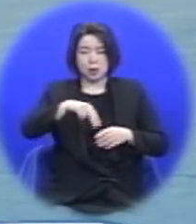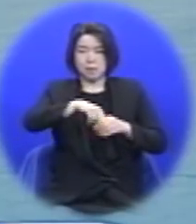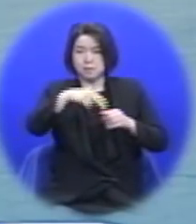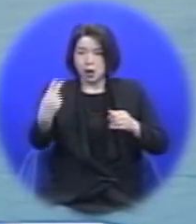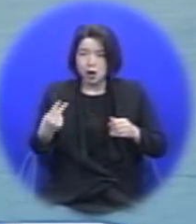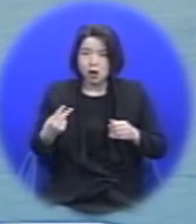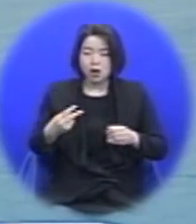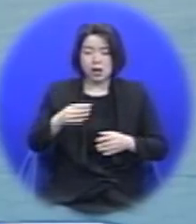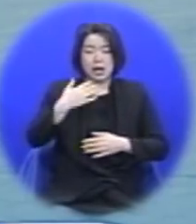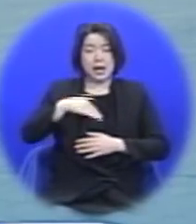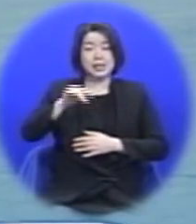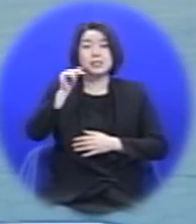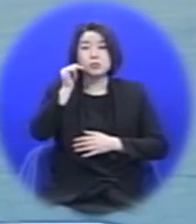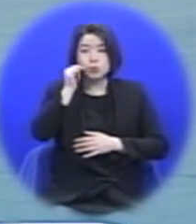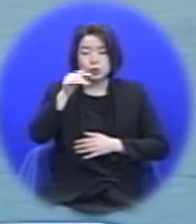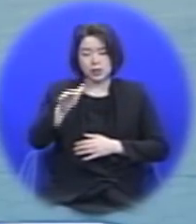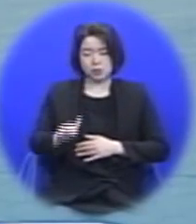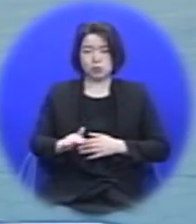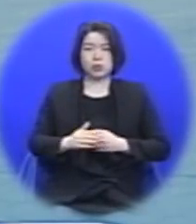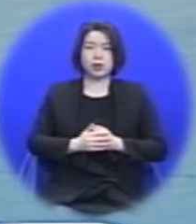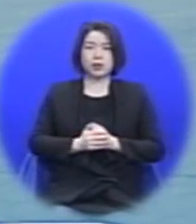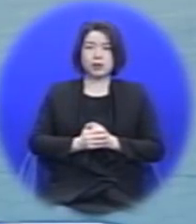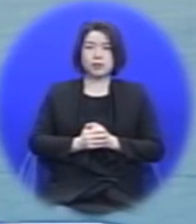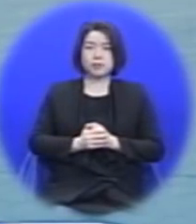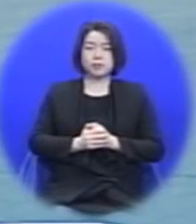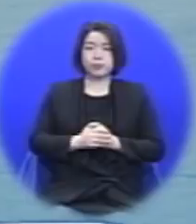벌거벗은 것을 알지 못하도다.